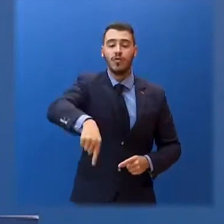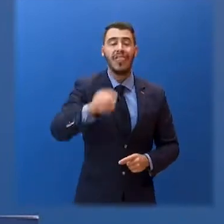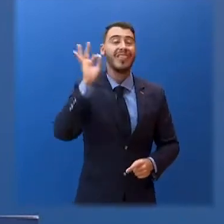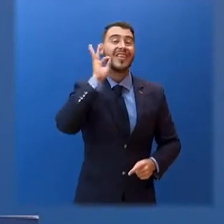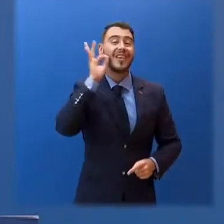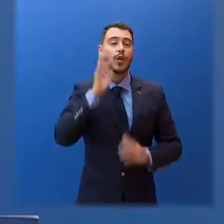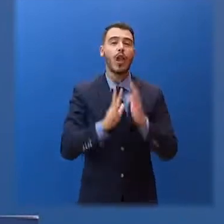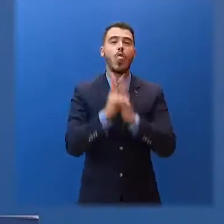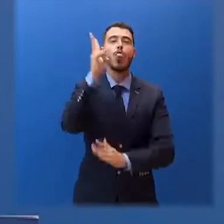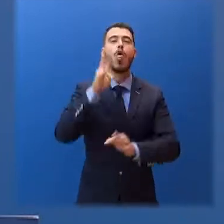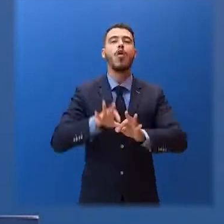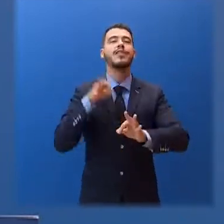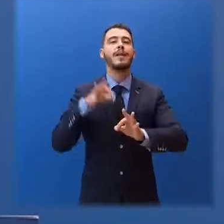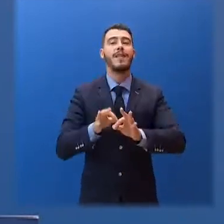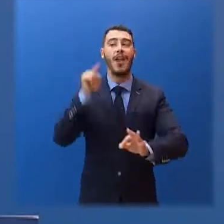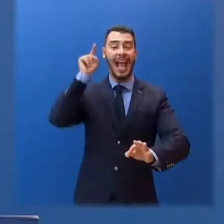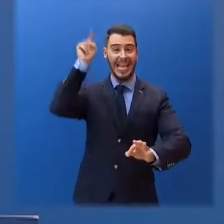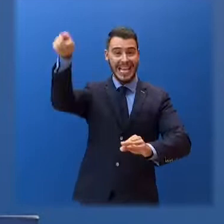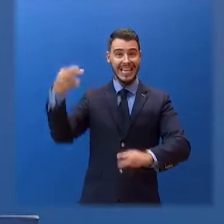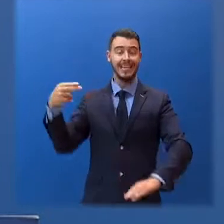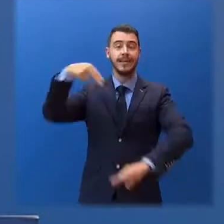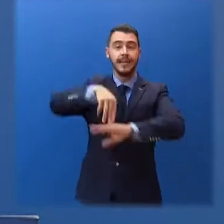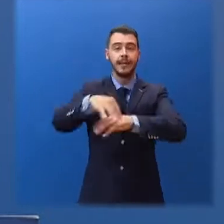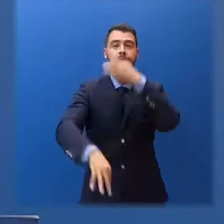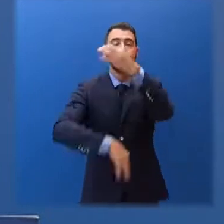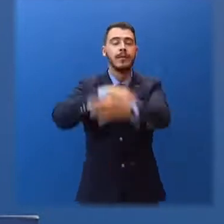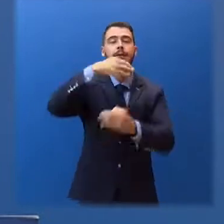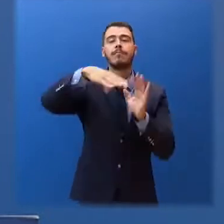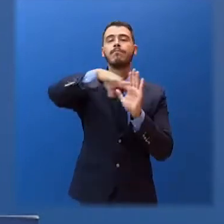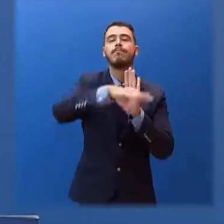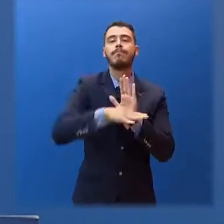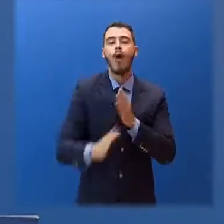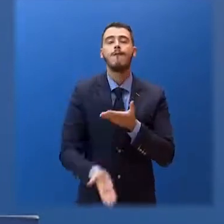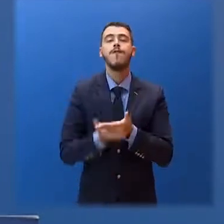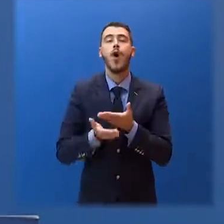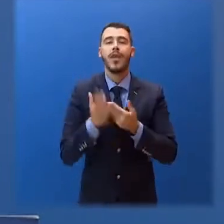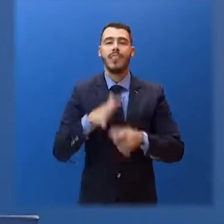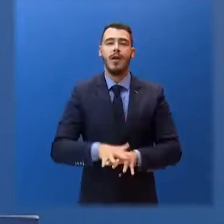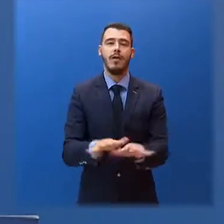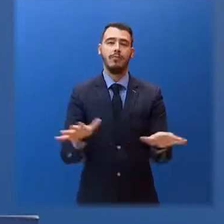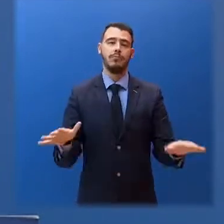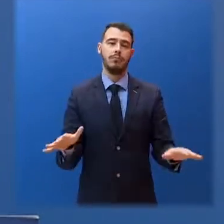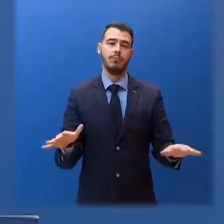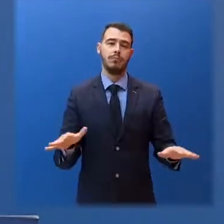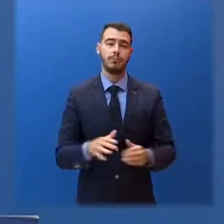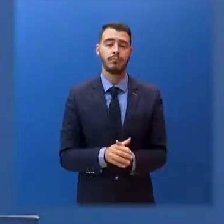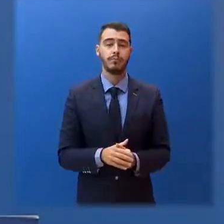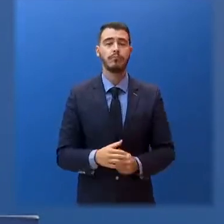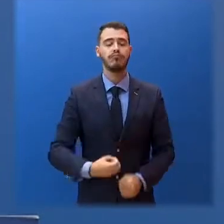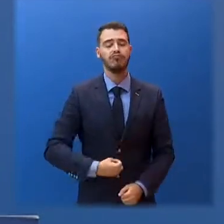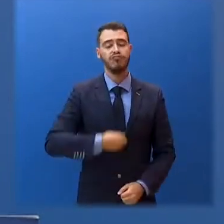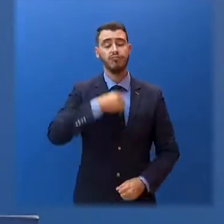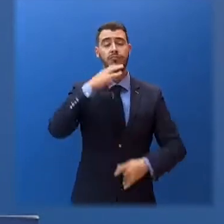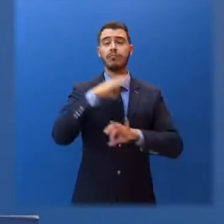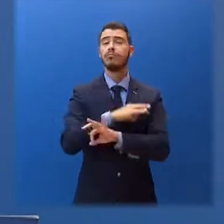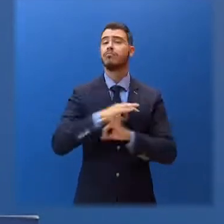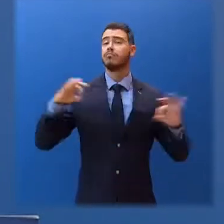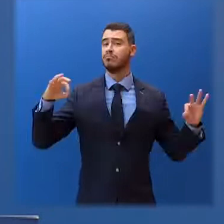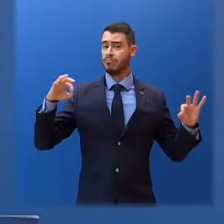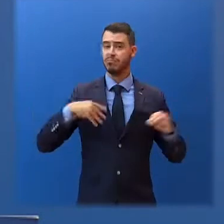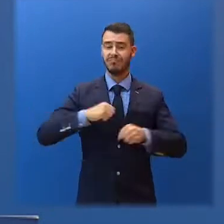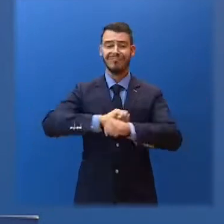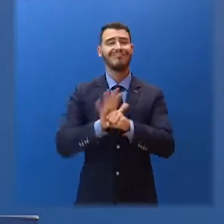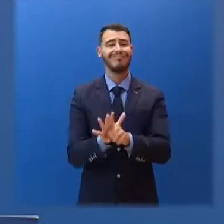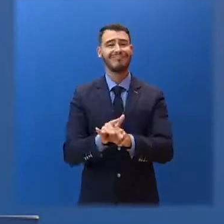Σάββατο 12 Σεπτεμβρίου 2020. Με τη σιγουριά ότι θα αντιμετωπίσουμε το οικονομικό σκέλος της